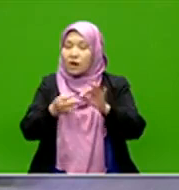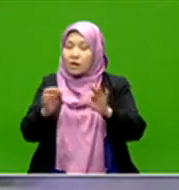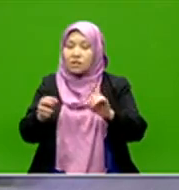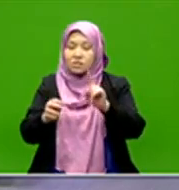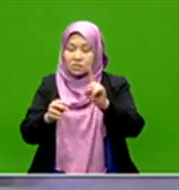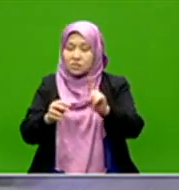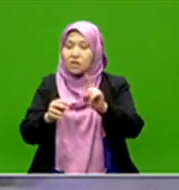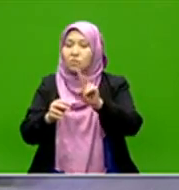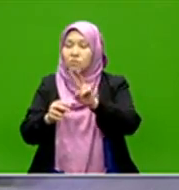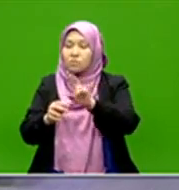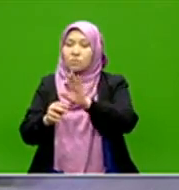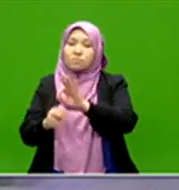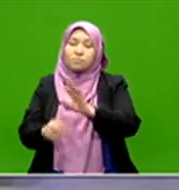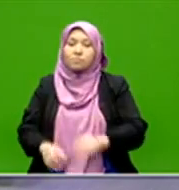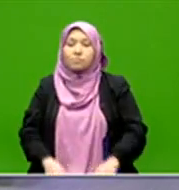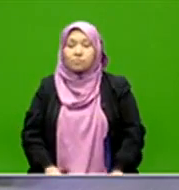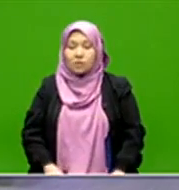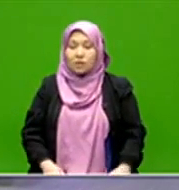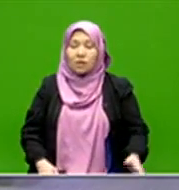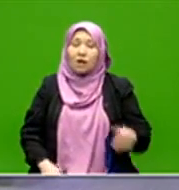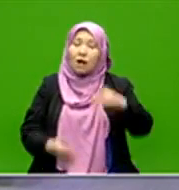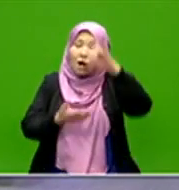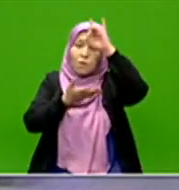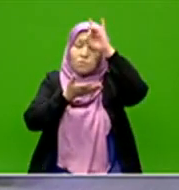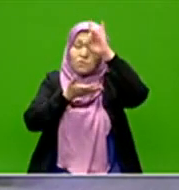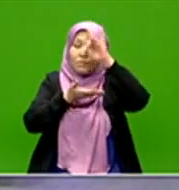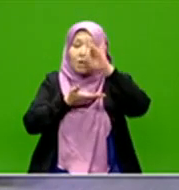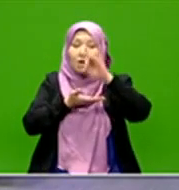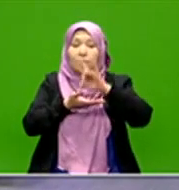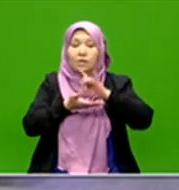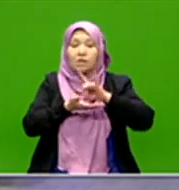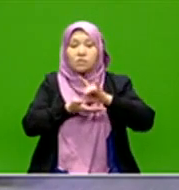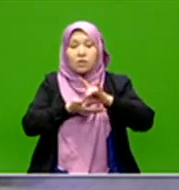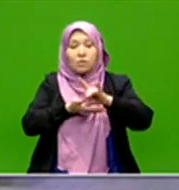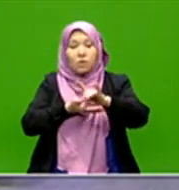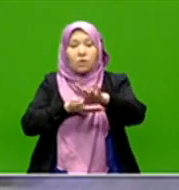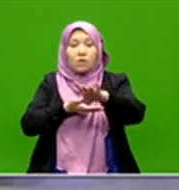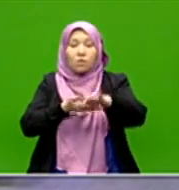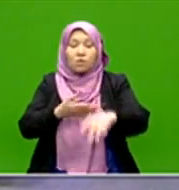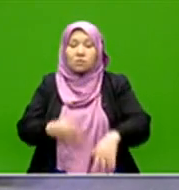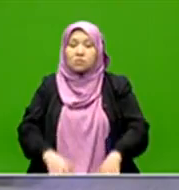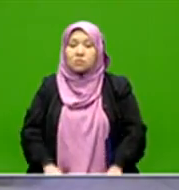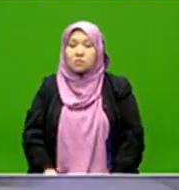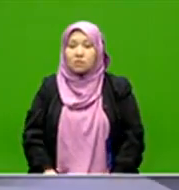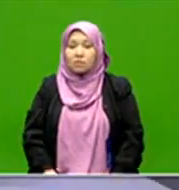129. A'udzu billahi minasy syaithanir rajim.